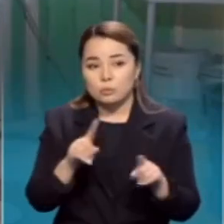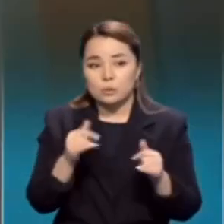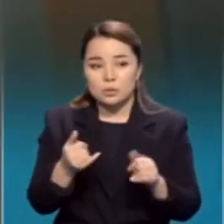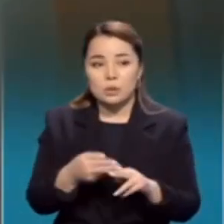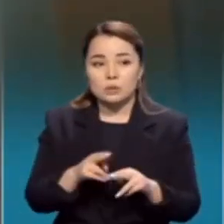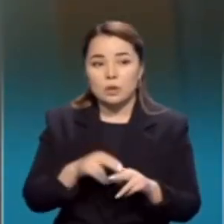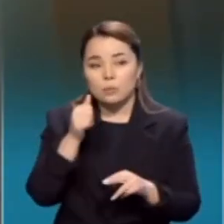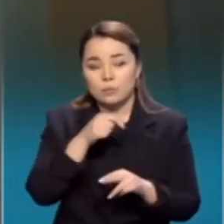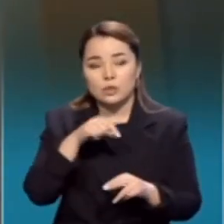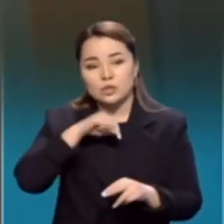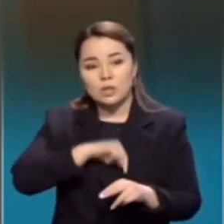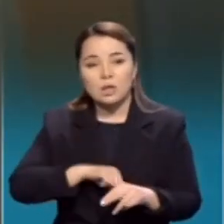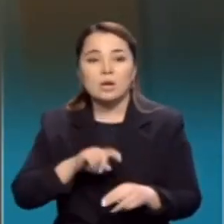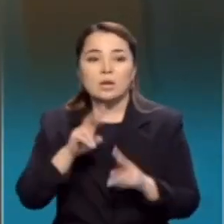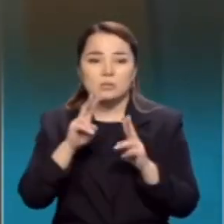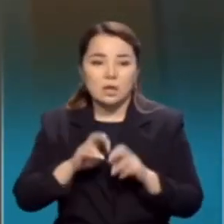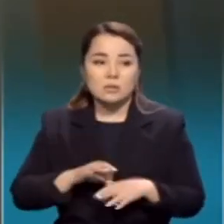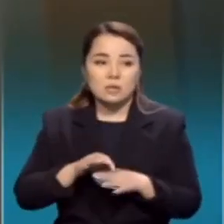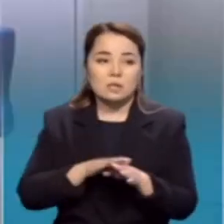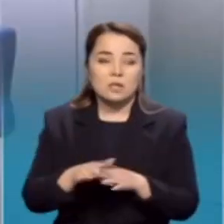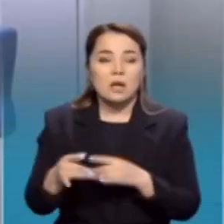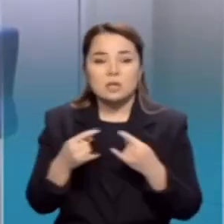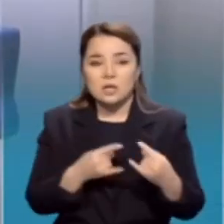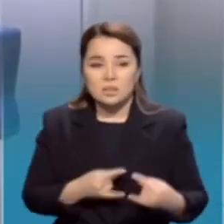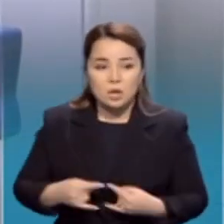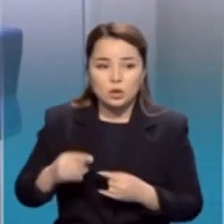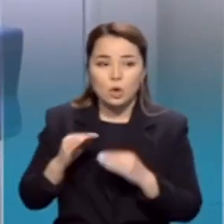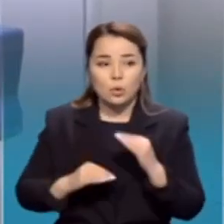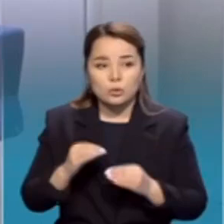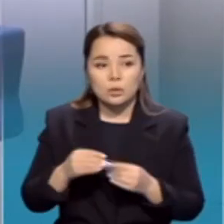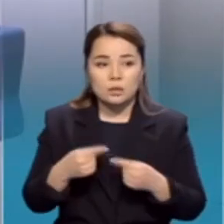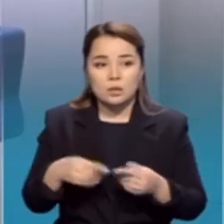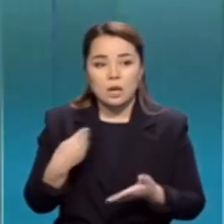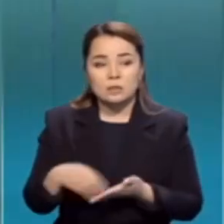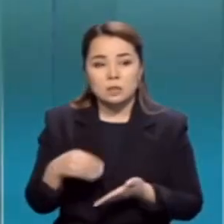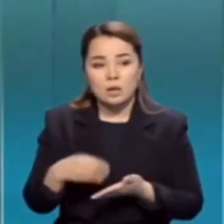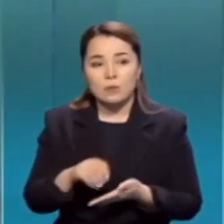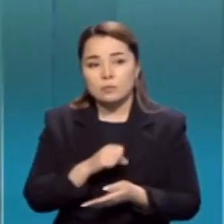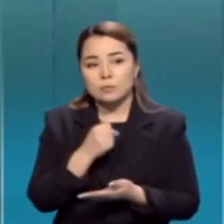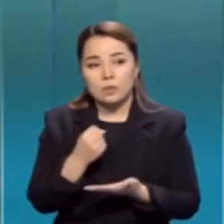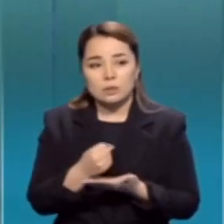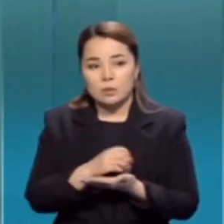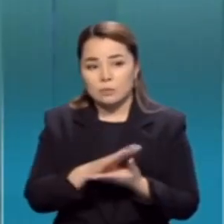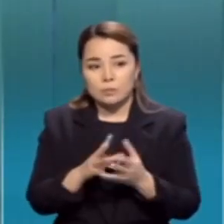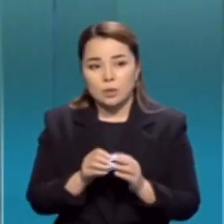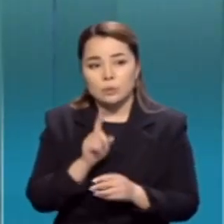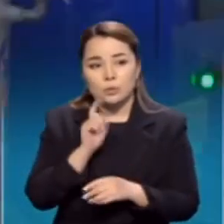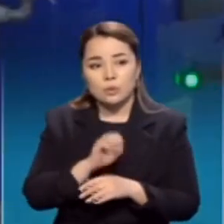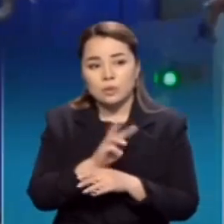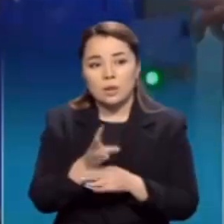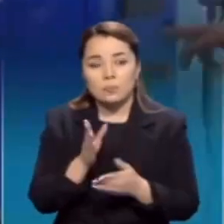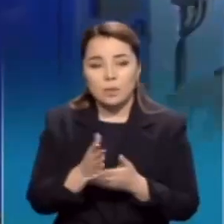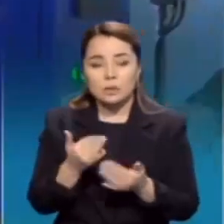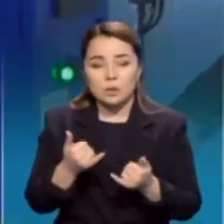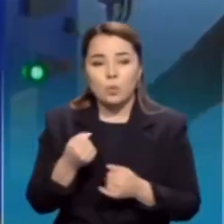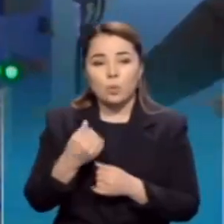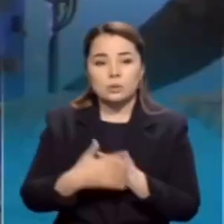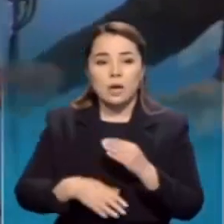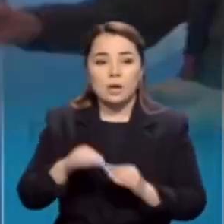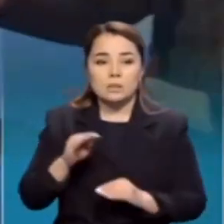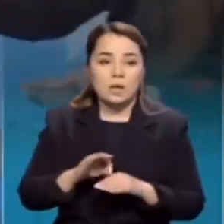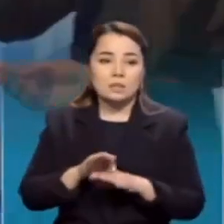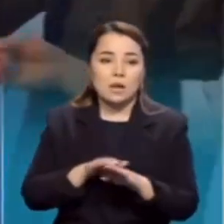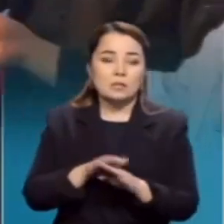Былтырдан бастап ішкі ағзаларды зерттейтін және рентген құрылғылардың бірнеше түрі алынды. Шағын станция қойылып, оттегі беру жүйесі орталықтандырылды.